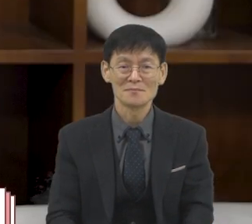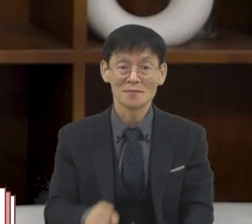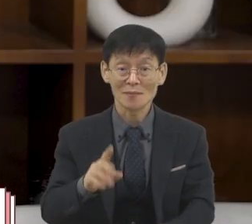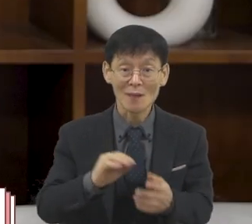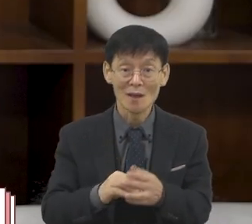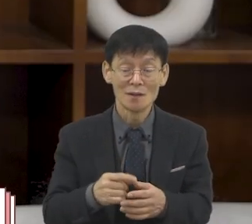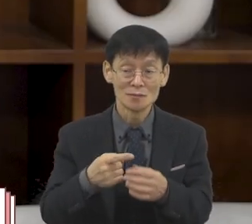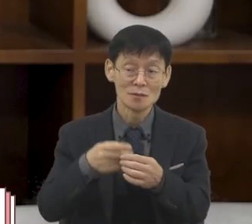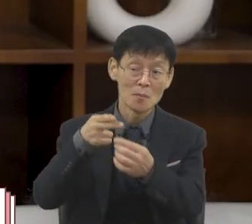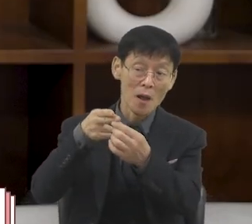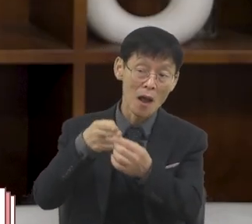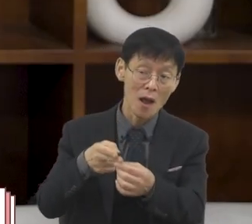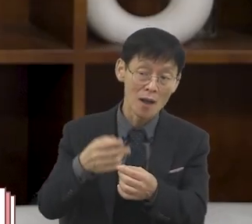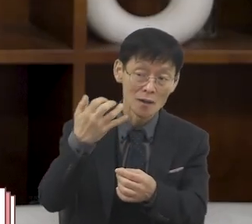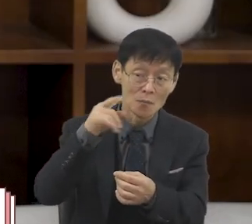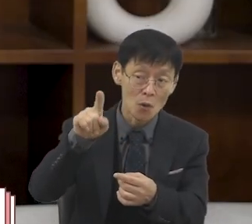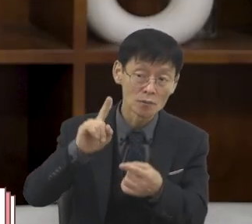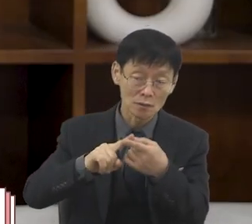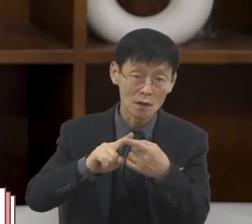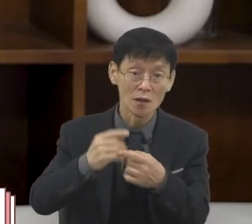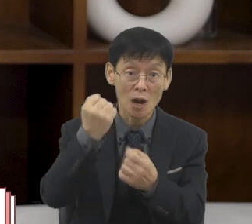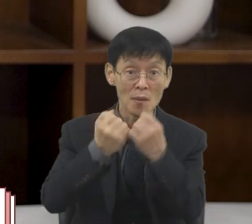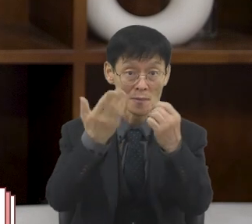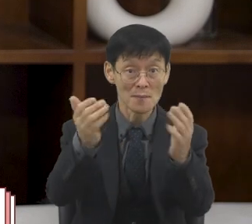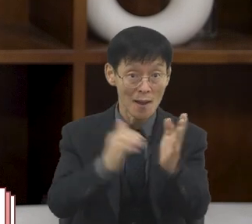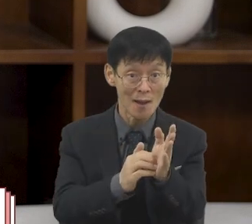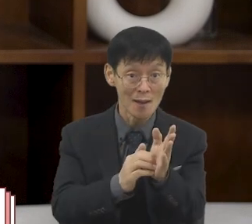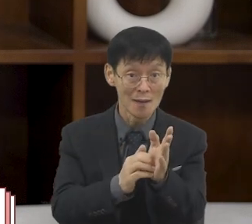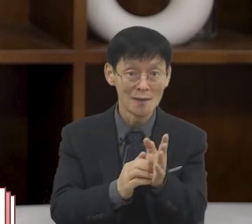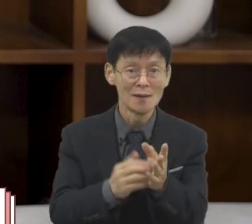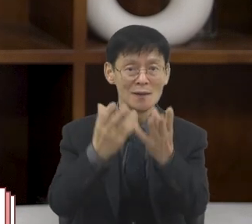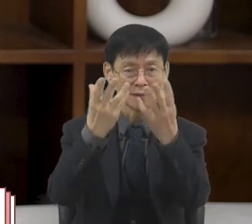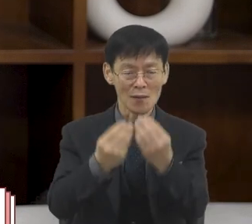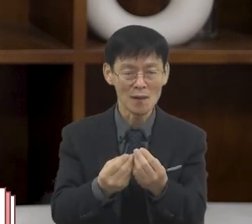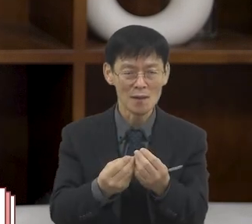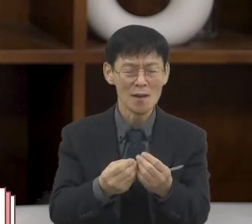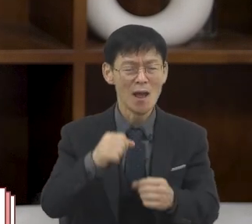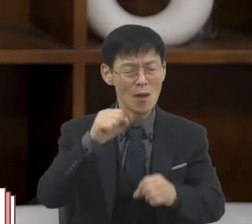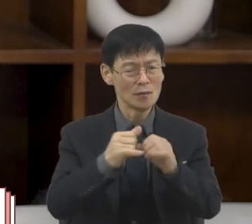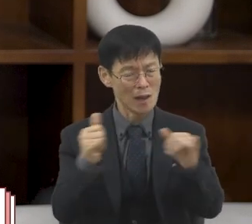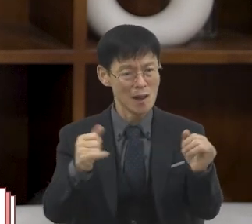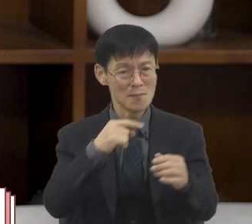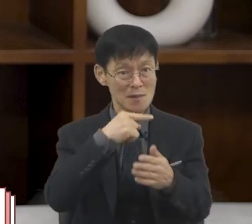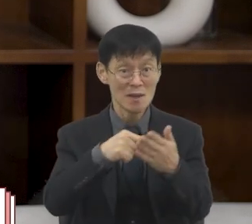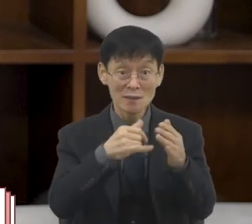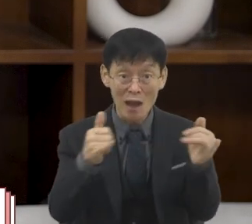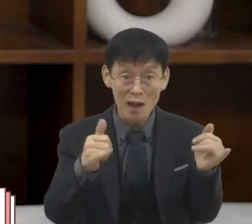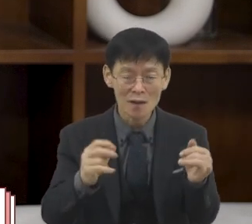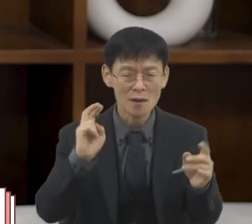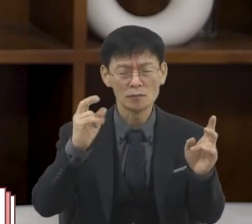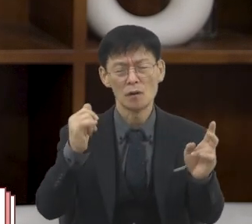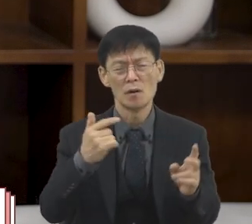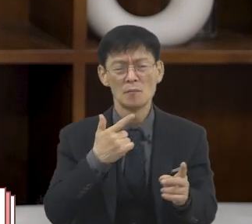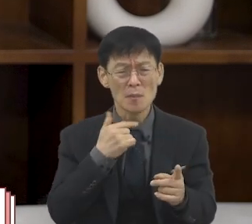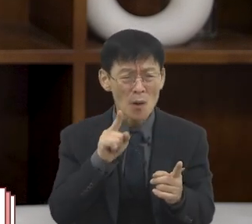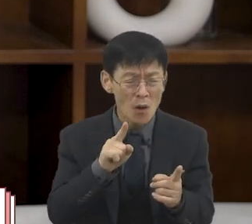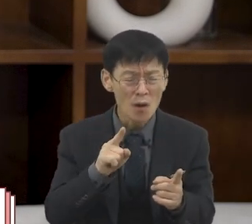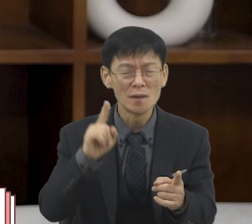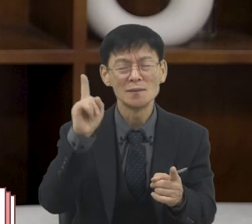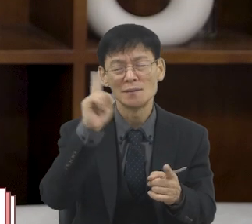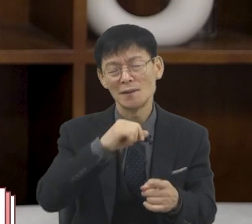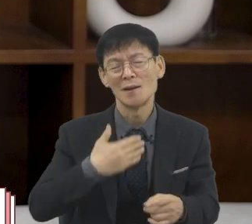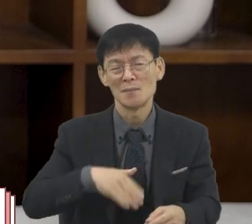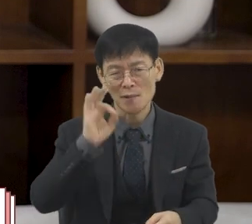자, 이번 시간은 눈으로 느끼는 성희롱이 무엇인지, 사례들과 성희롱 행위자와 피해자, 사업주가 겪게 되는